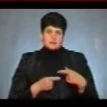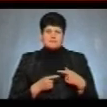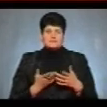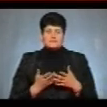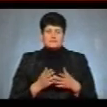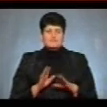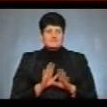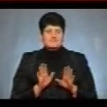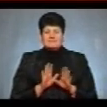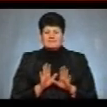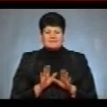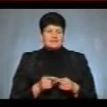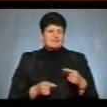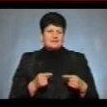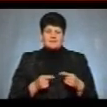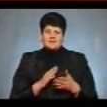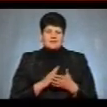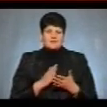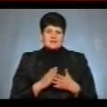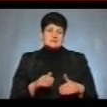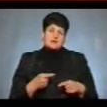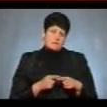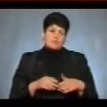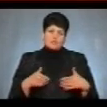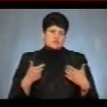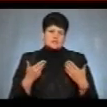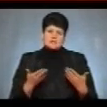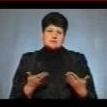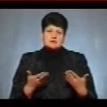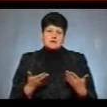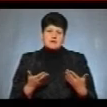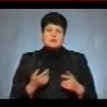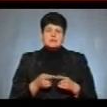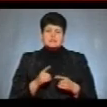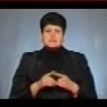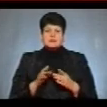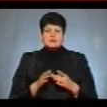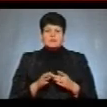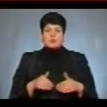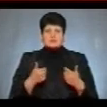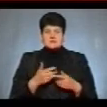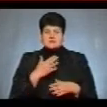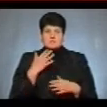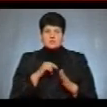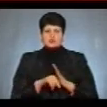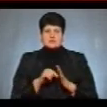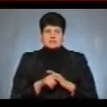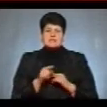вони не є обов'язковими, це є пропозиція, але ця пропозиція багато важить, тому що